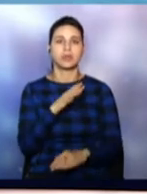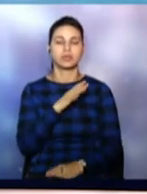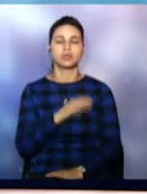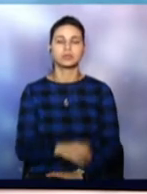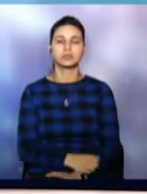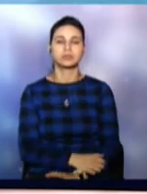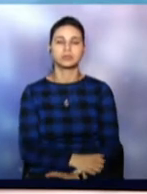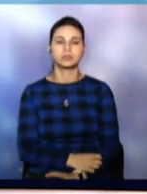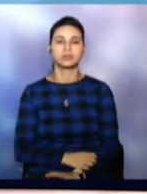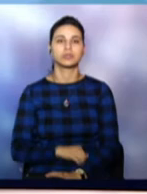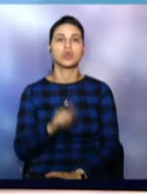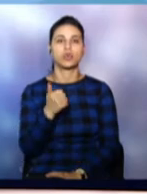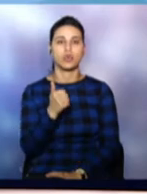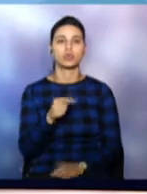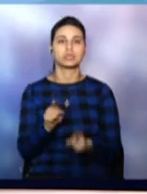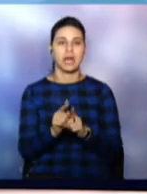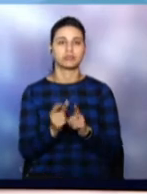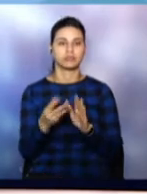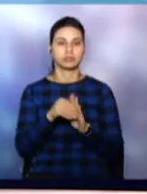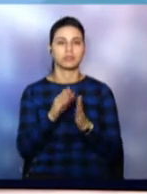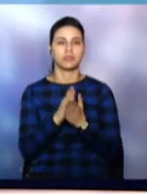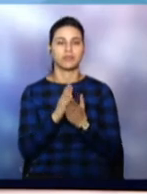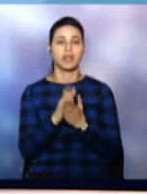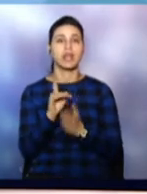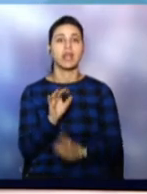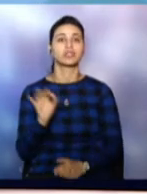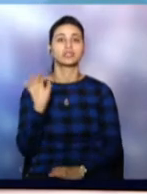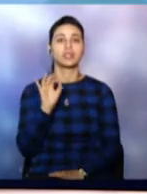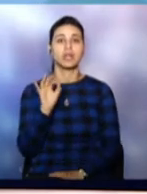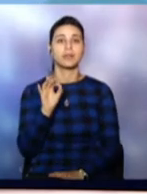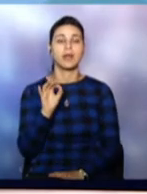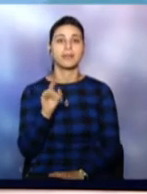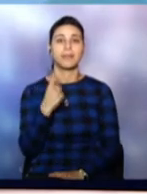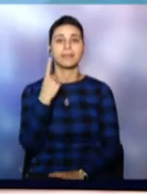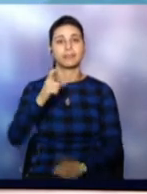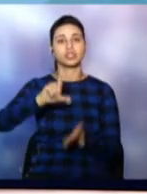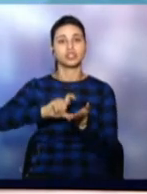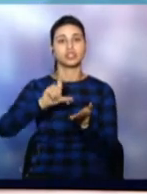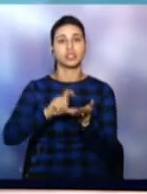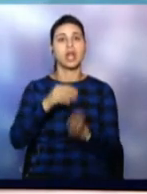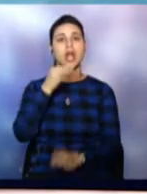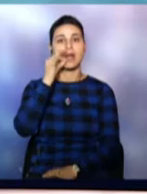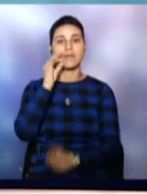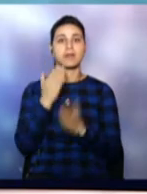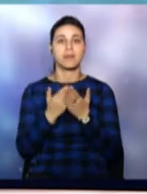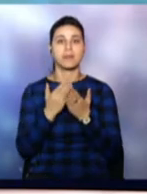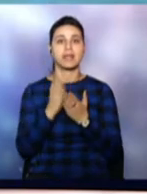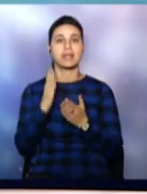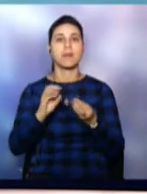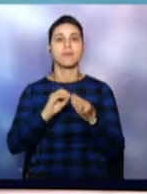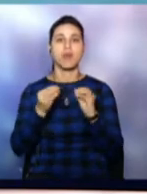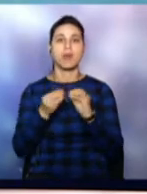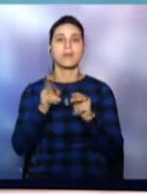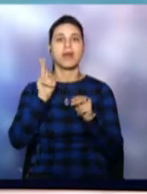განსაკუთრებით შედის როგორც ერთ-ერთი კომპონენტი. რა თქმა უნდა, ვთქვათ, ერთი ფინჯანი ყავა თუ კი ხსნის იმ პრობლემას,